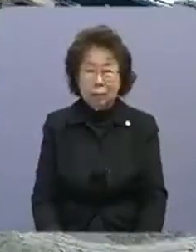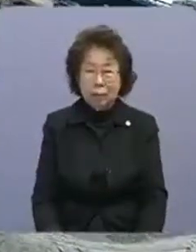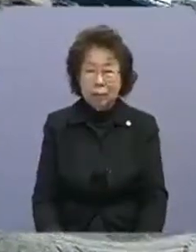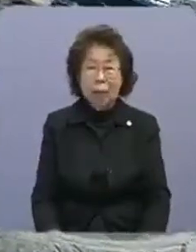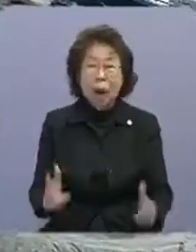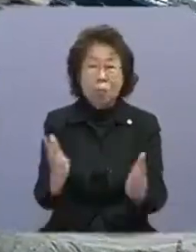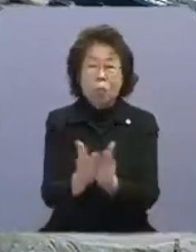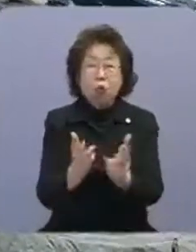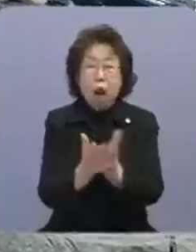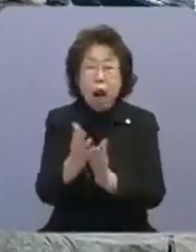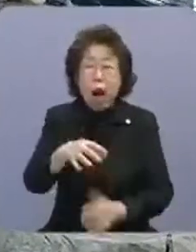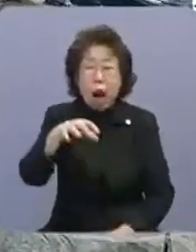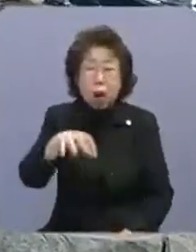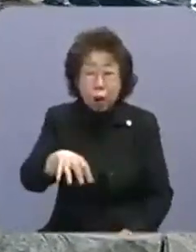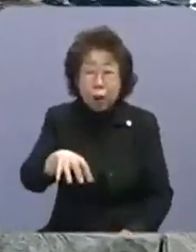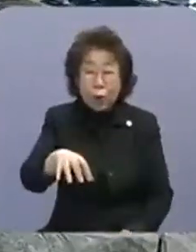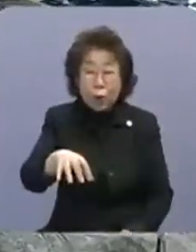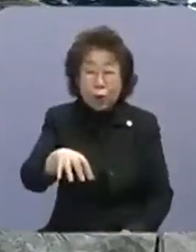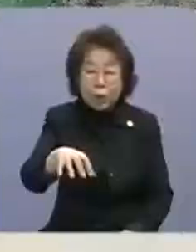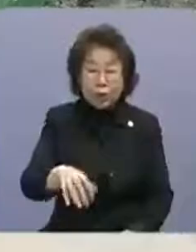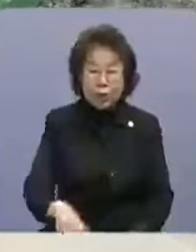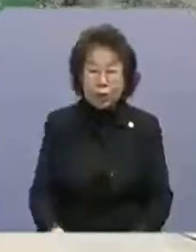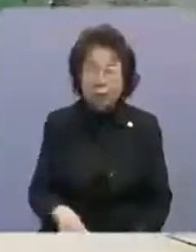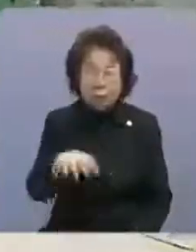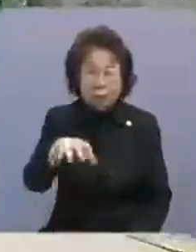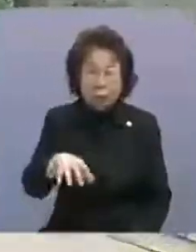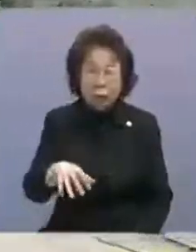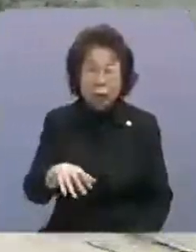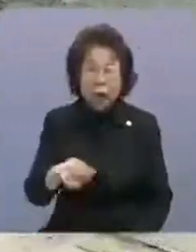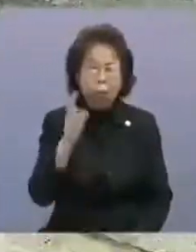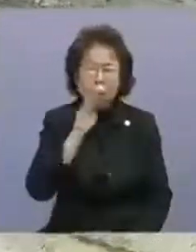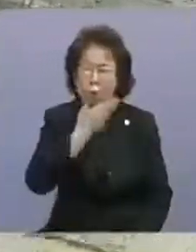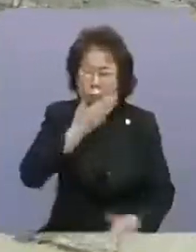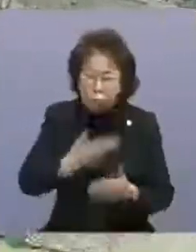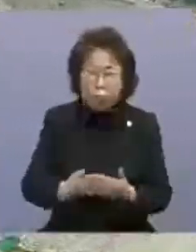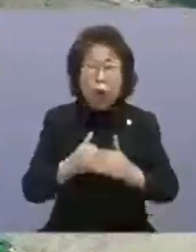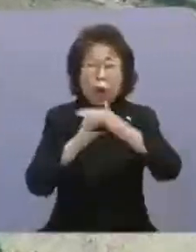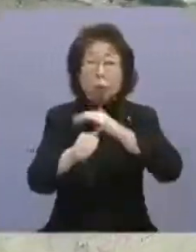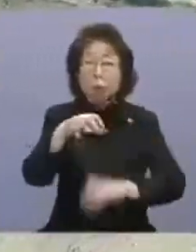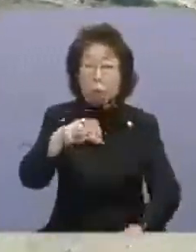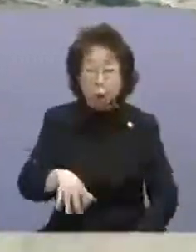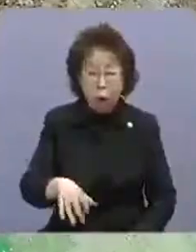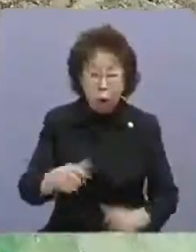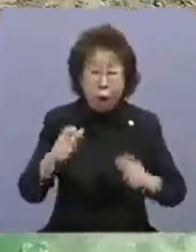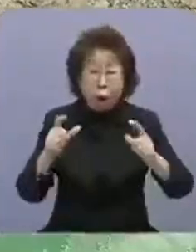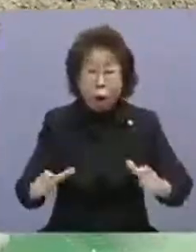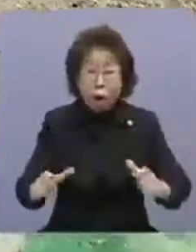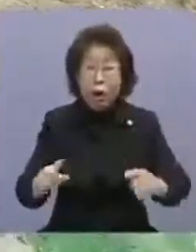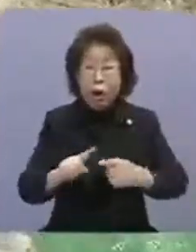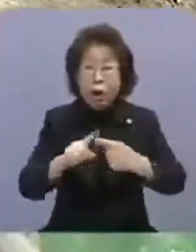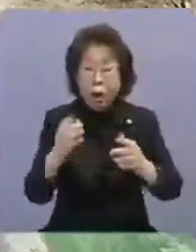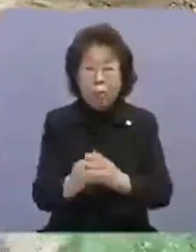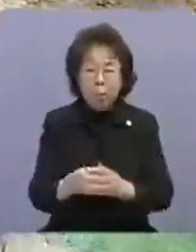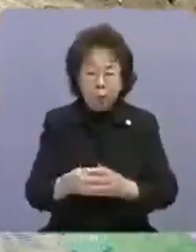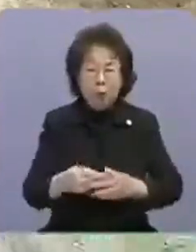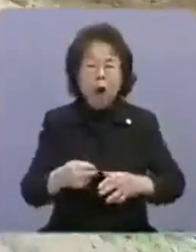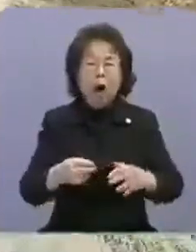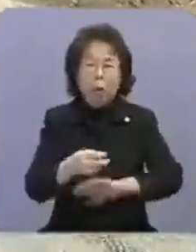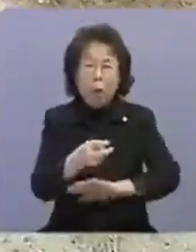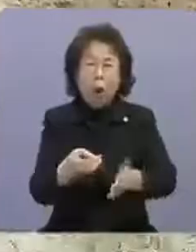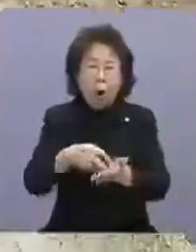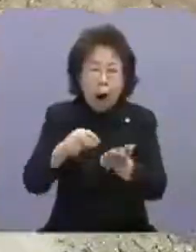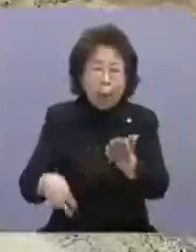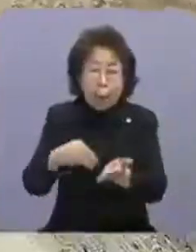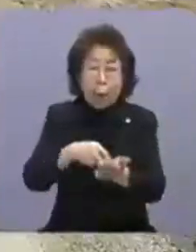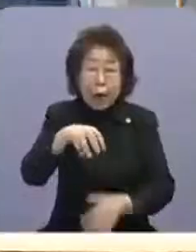북항재개발 사업 현장 입니다 북한 랜드마크 건물 고 앞산 역사 2 25,000 외적 5m 복합환승센터 건립